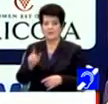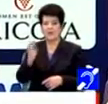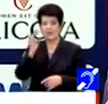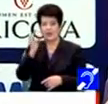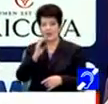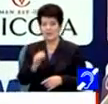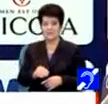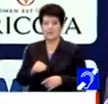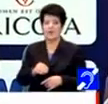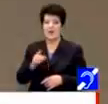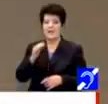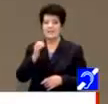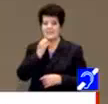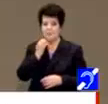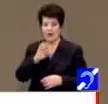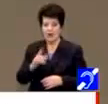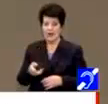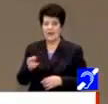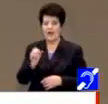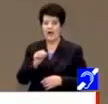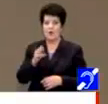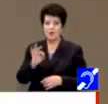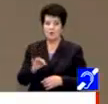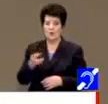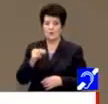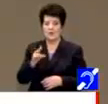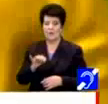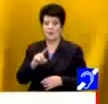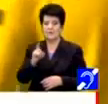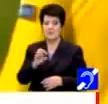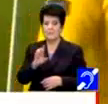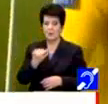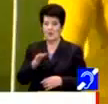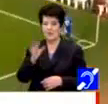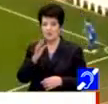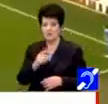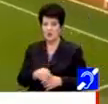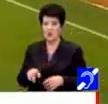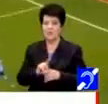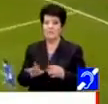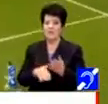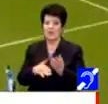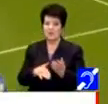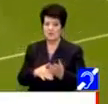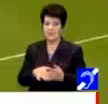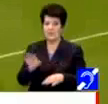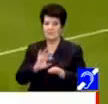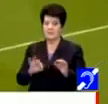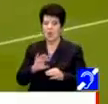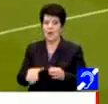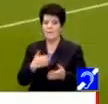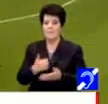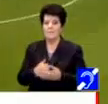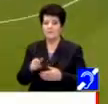Sfântul Gheorghe, Speranța Nisporeni, Dinamo Auto, Petrocub Hâncești și Zimbru Chișinău. Meciul test îl va ajuta pe selecționer să vadă